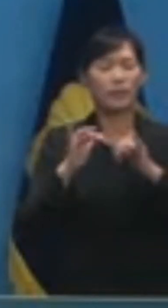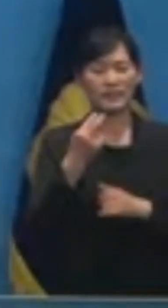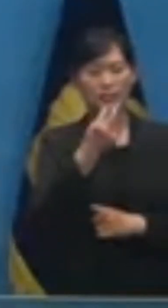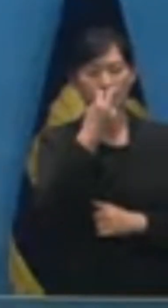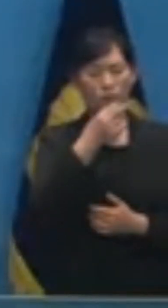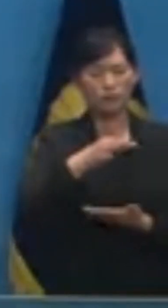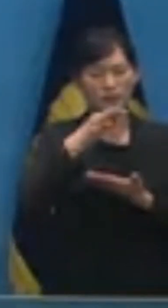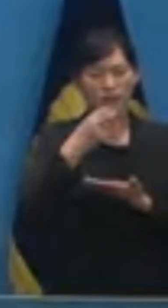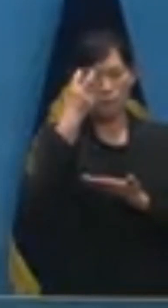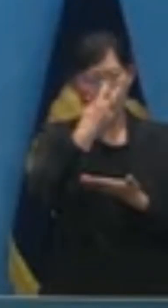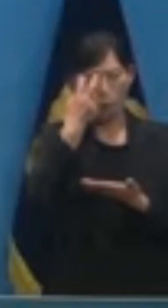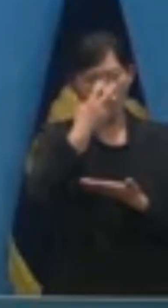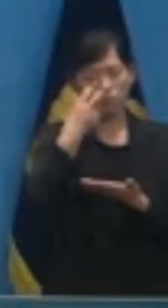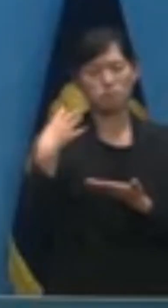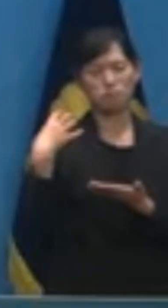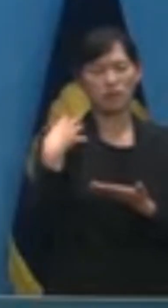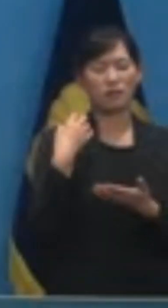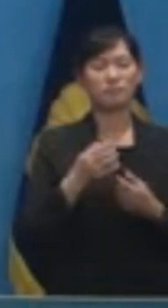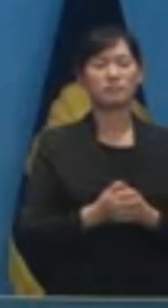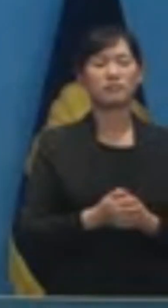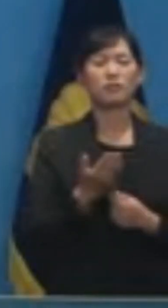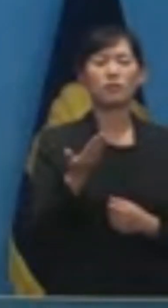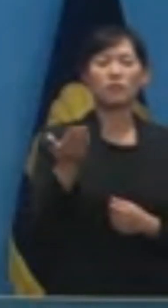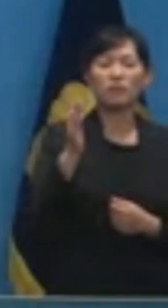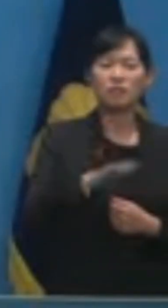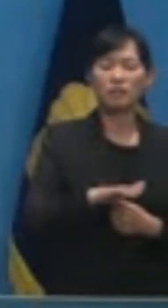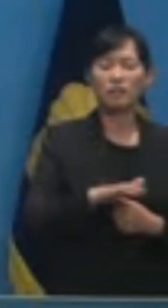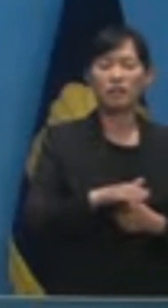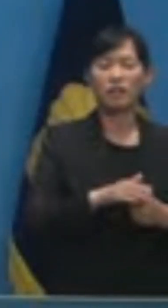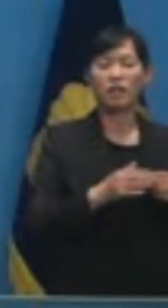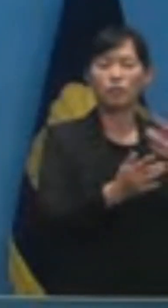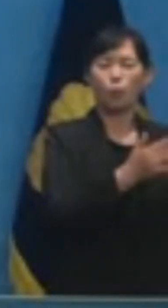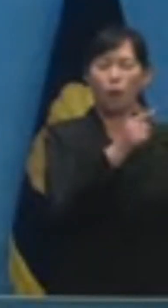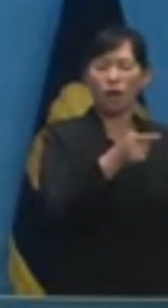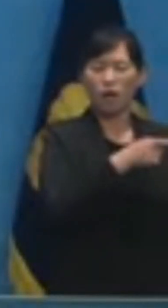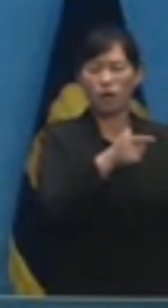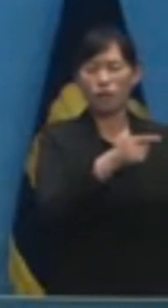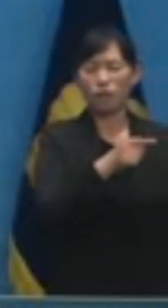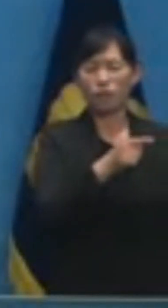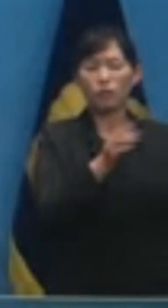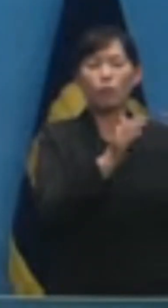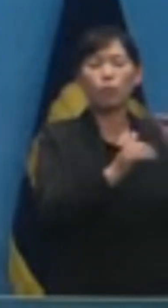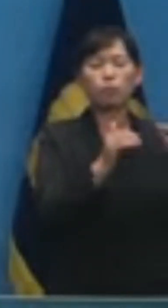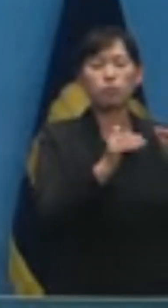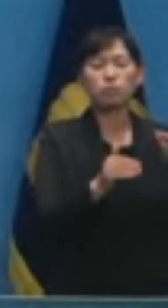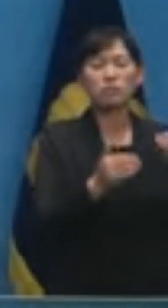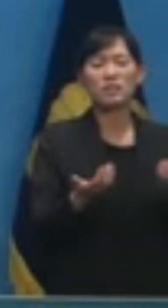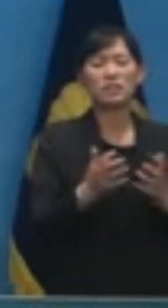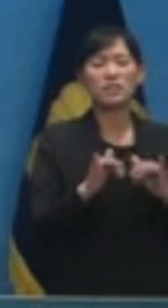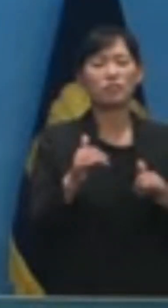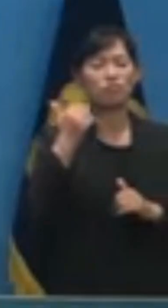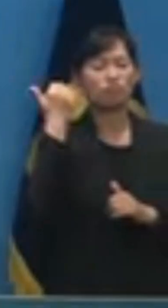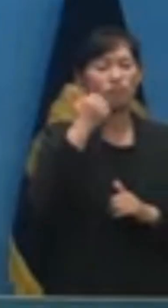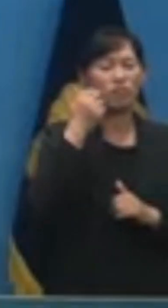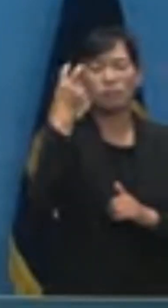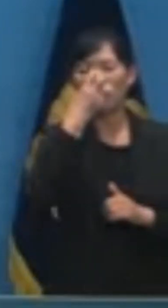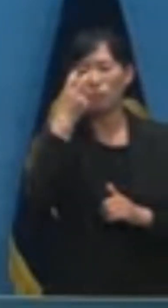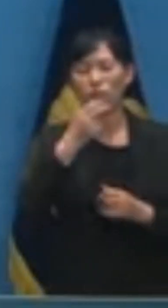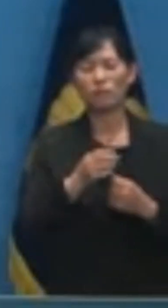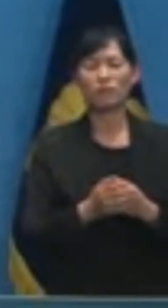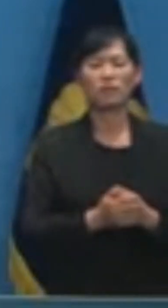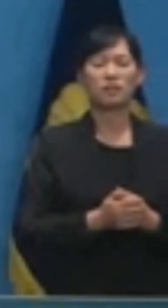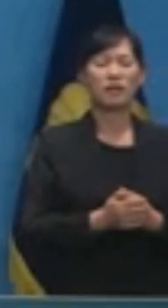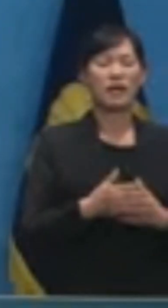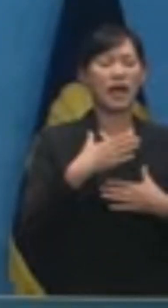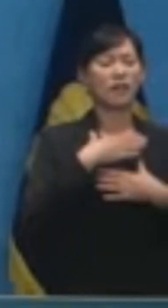생명과 재산을 지키고 있습니다. 그런데 이러한 소방공무원들은 누가 지켜줘야 하는 것입니까?